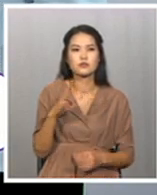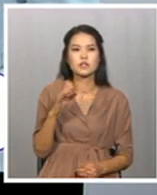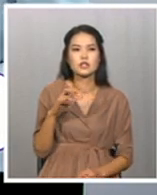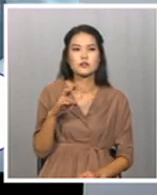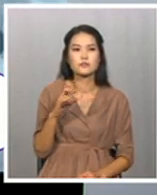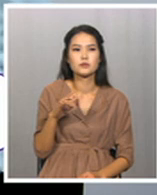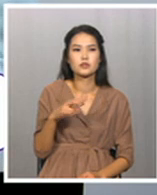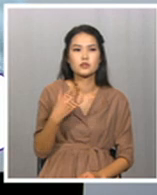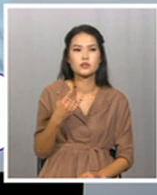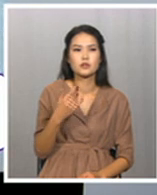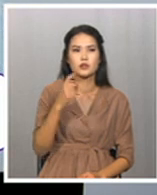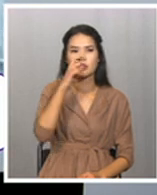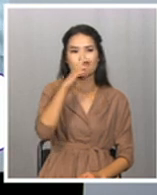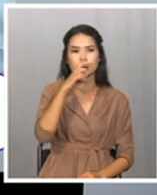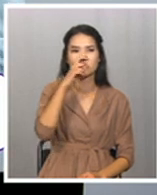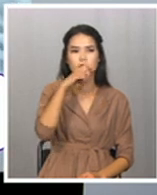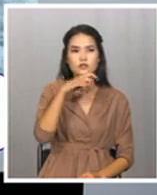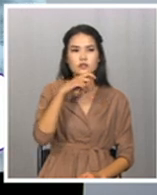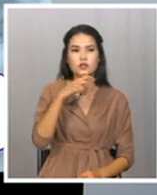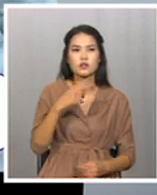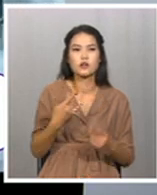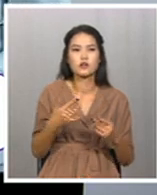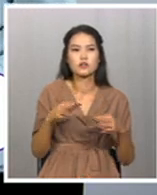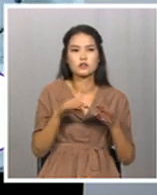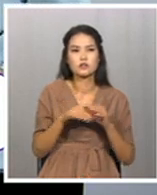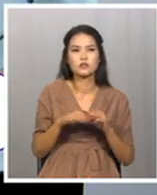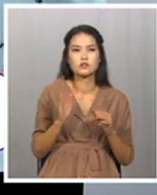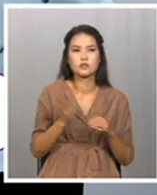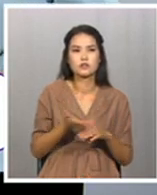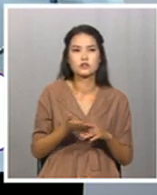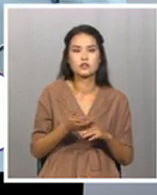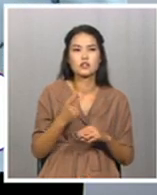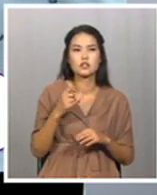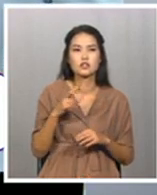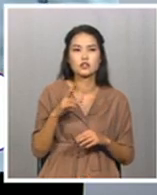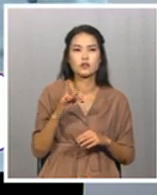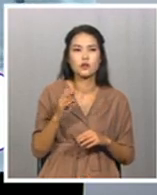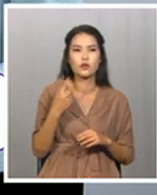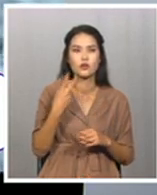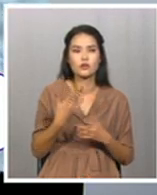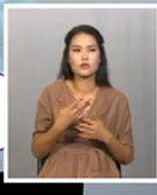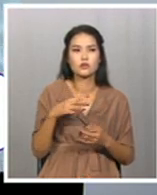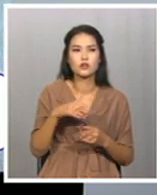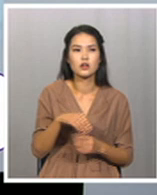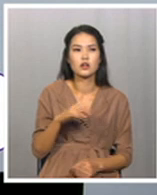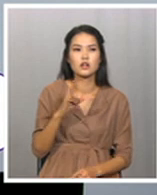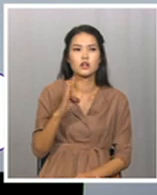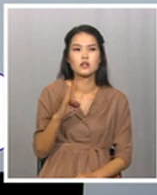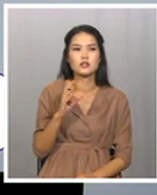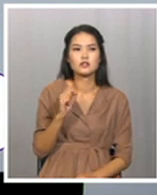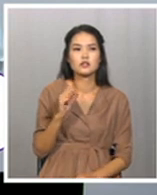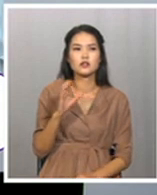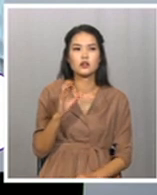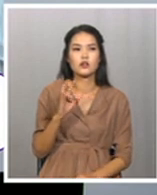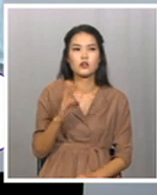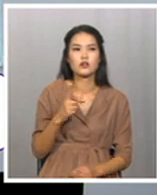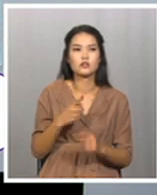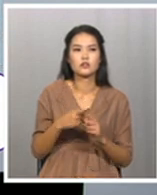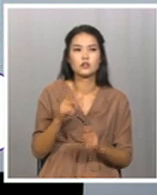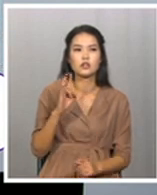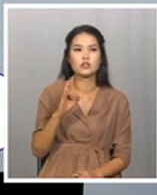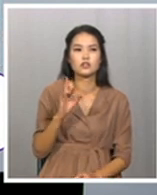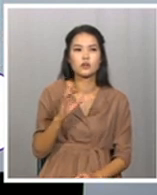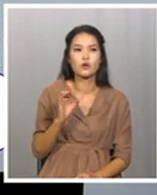болады және қышқылдармен жақсы әрекеттеседі және бейтараптану реакциясына түседі. Нәтижесінде, мысалы, азот қышқылымен